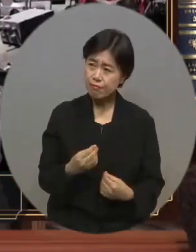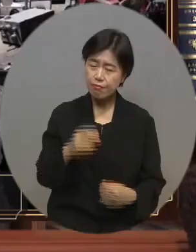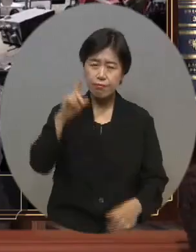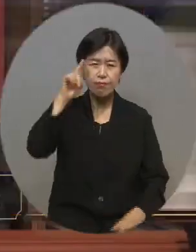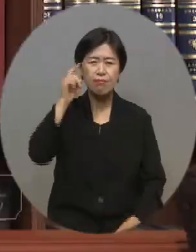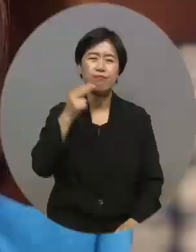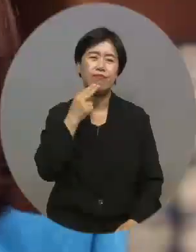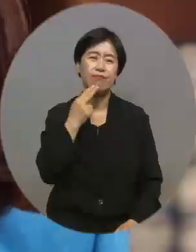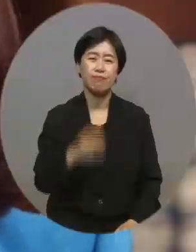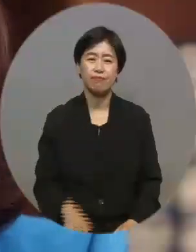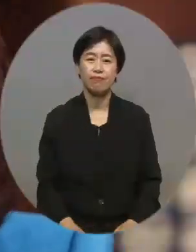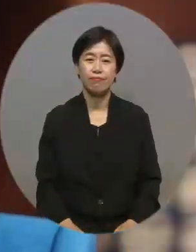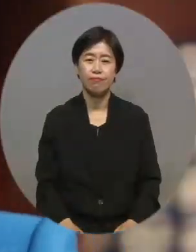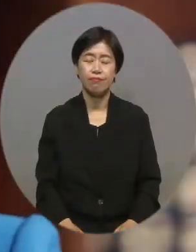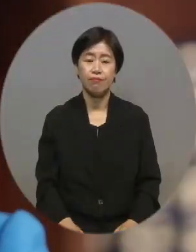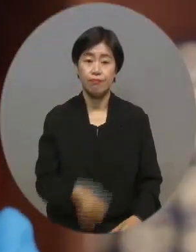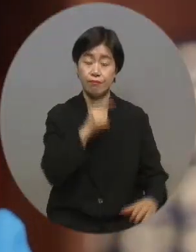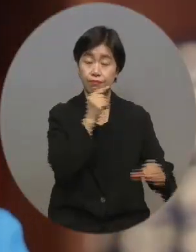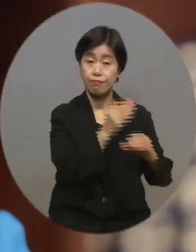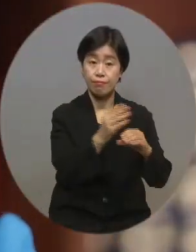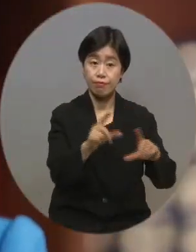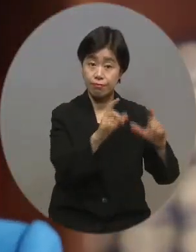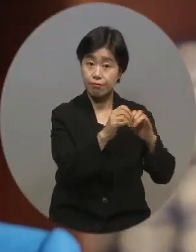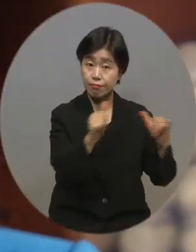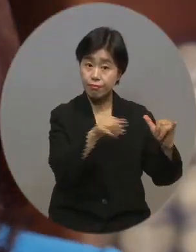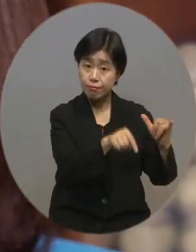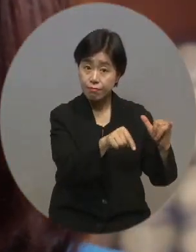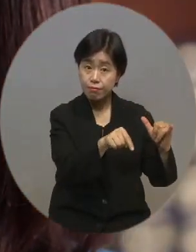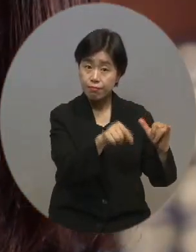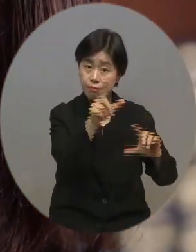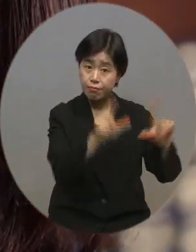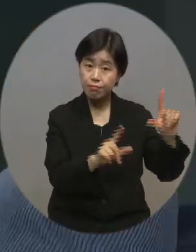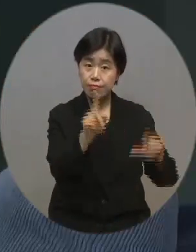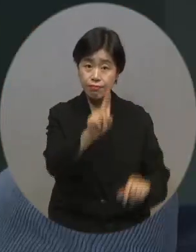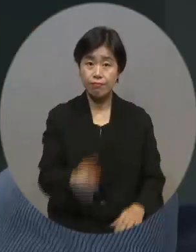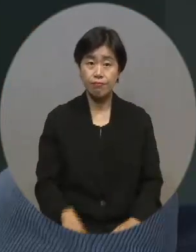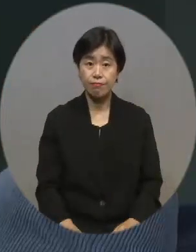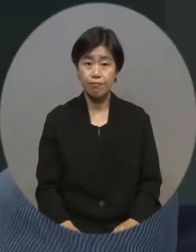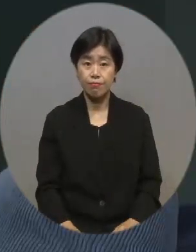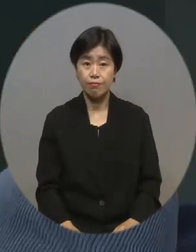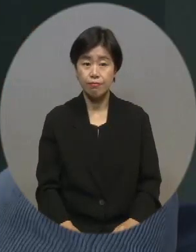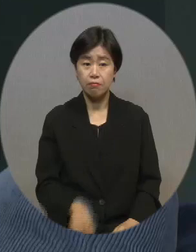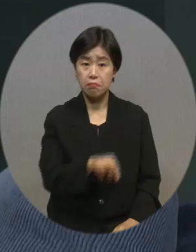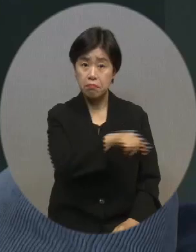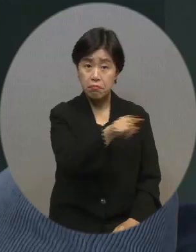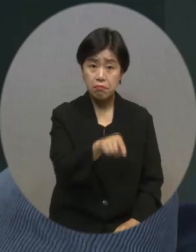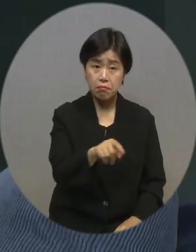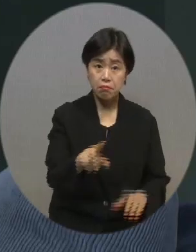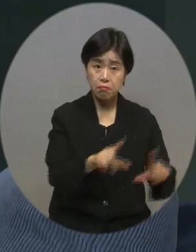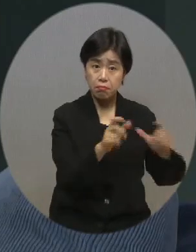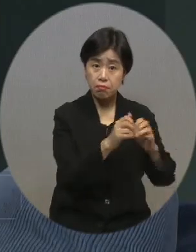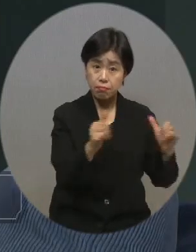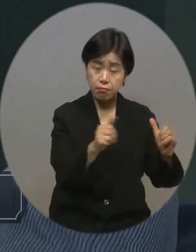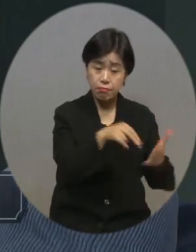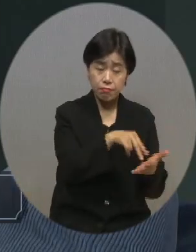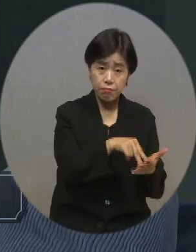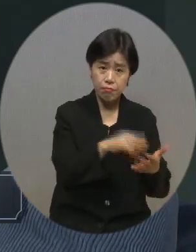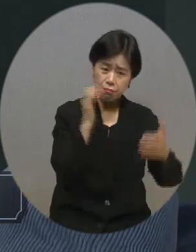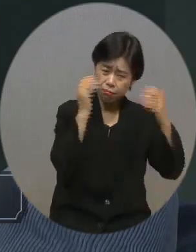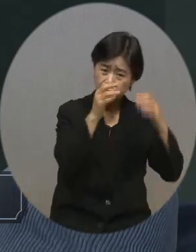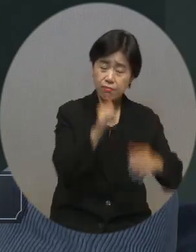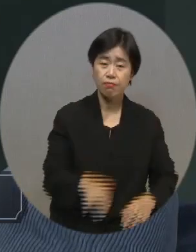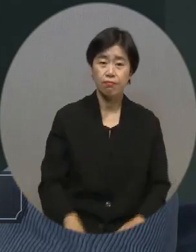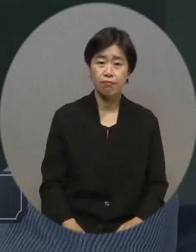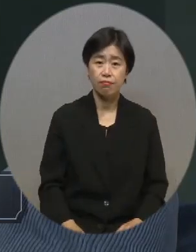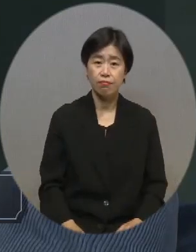물론 드는데 북한 주민들 반응은 혹시 어떻습니까? 지금 북한 주민들이 헷갈려요. 헷갈린다고? 왜냐하면 지금